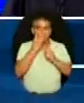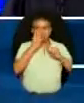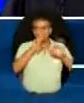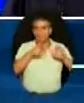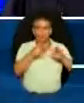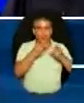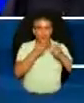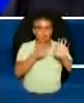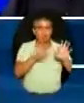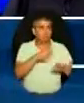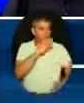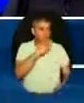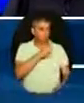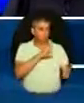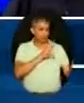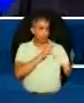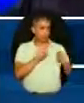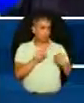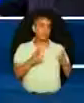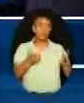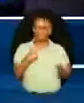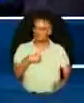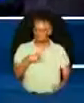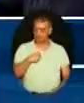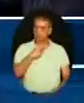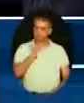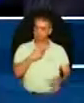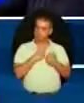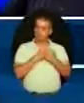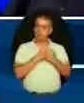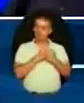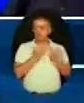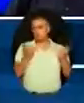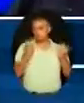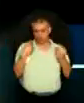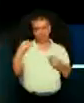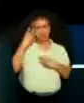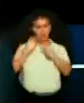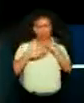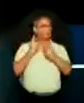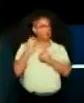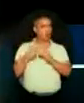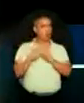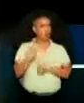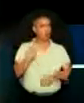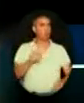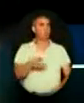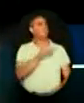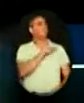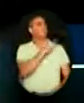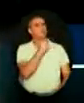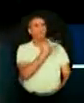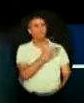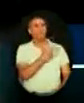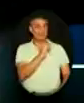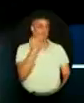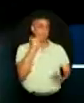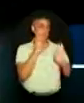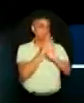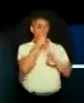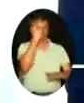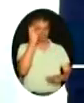48, זה לא משנה. השאלה היא באמת זה אותו דבר, אבל תכף נשמע. ואנחנו נצטרך להיאבק בטרור עוד שנים רבות, זה לא מאחורינו. אופנהיימר, מה אתה אומר? אם זה היה